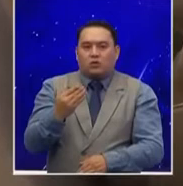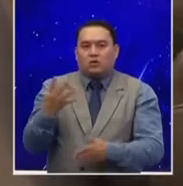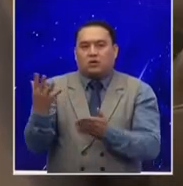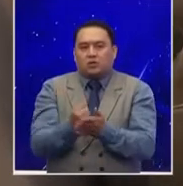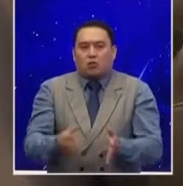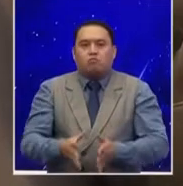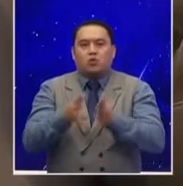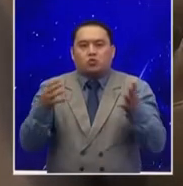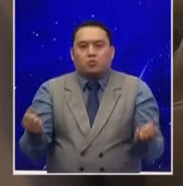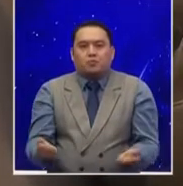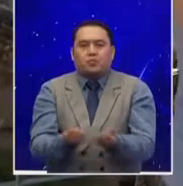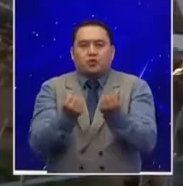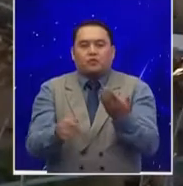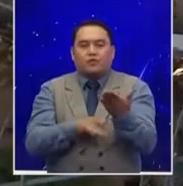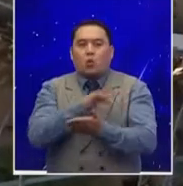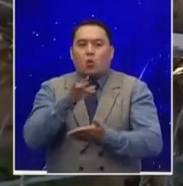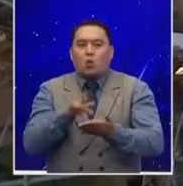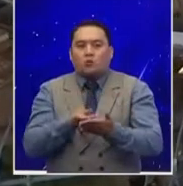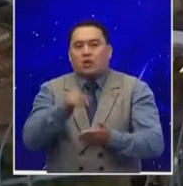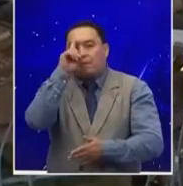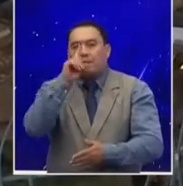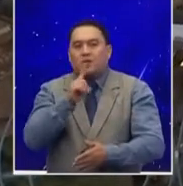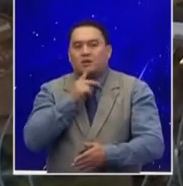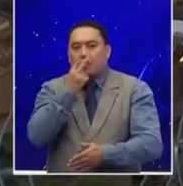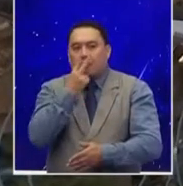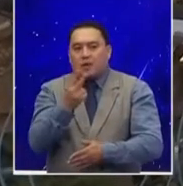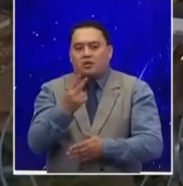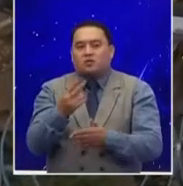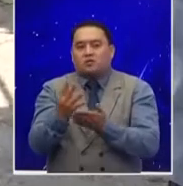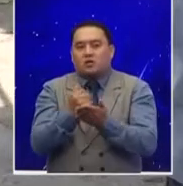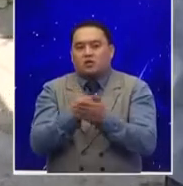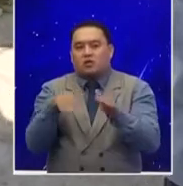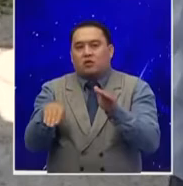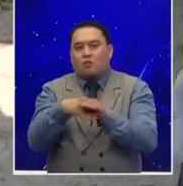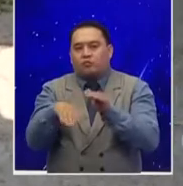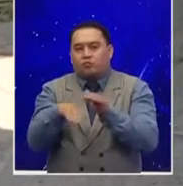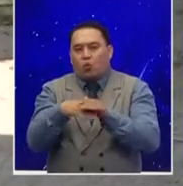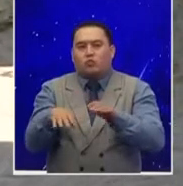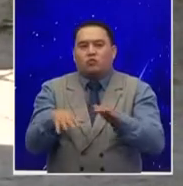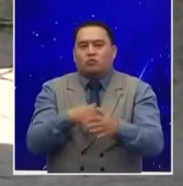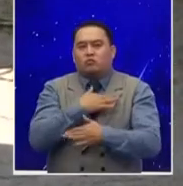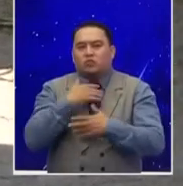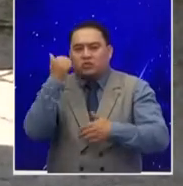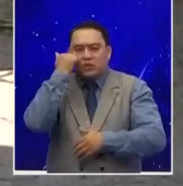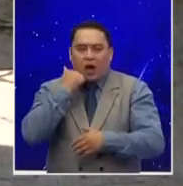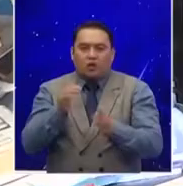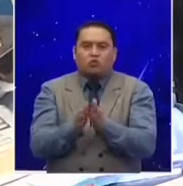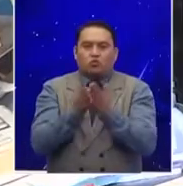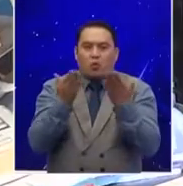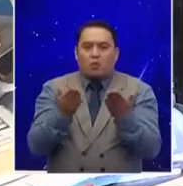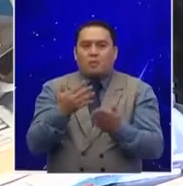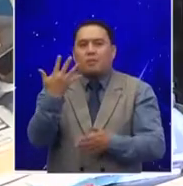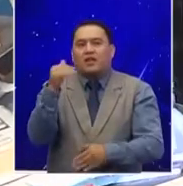нашла большую поддержку жителей Моногорода. За месяц импровизированный склад пополнился картонными коробками, а старых книг и журналов собралось